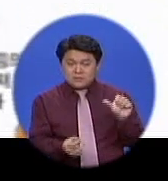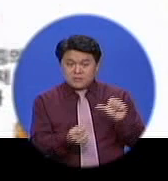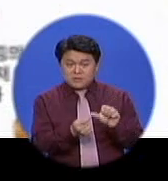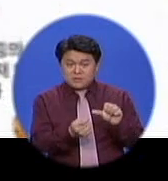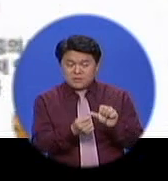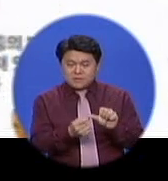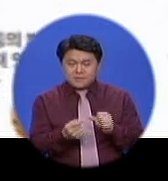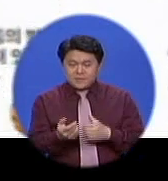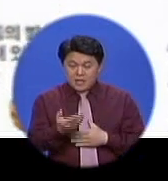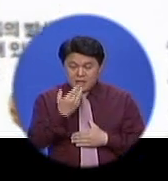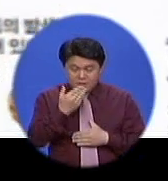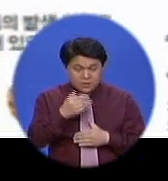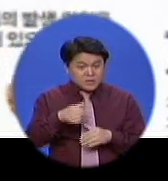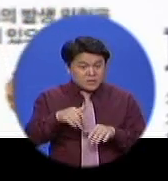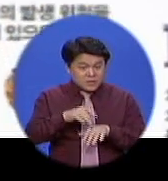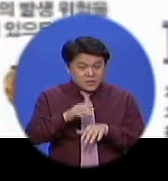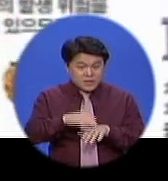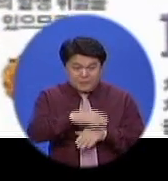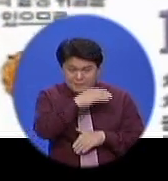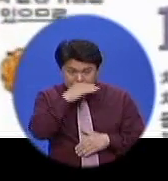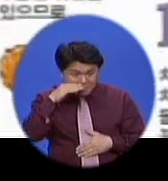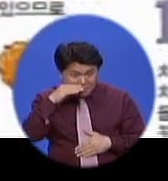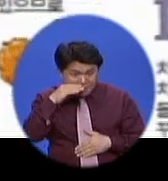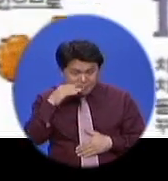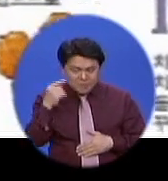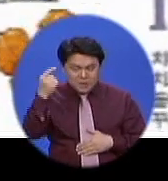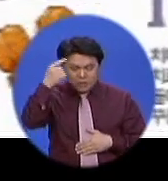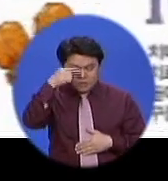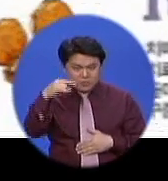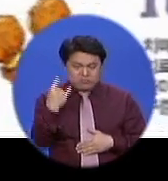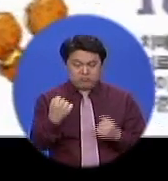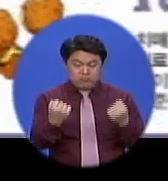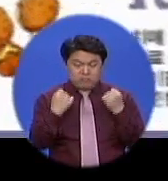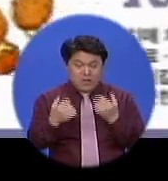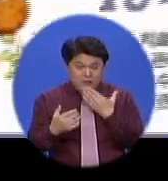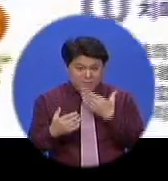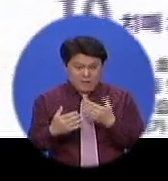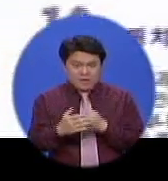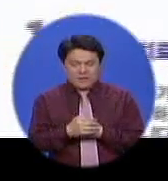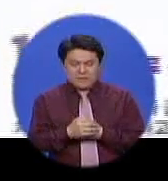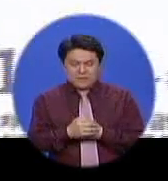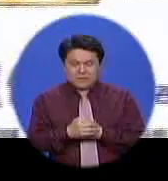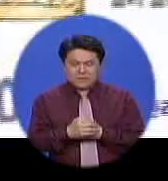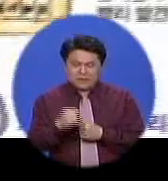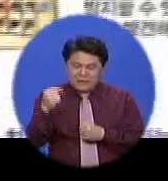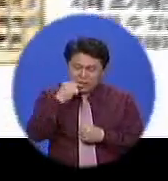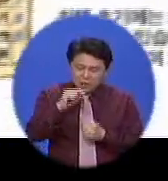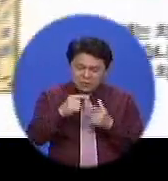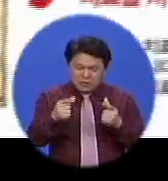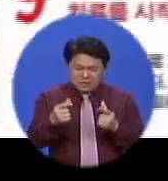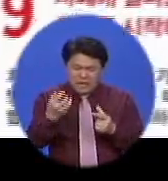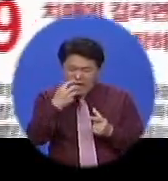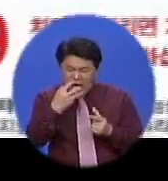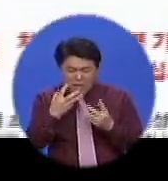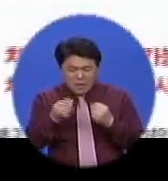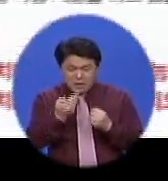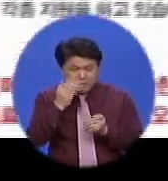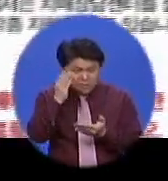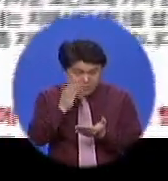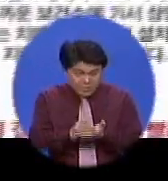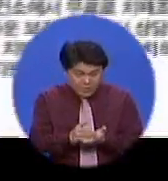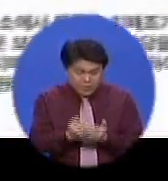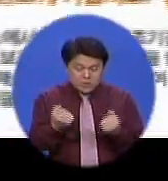번째, 건강한 식습관이 건강한 뇌를 만듭니다. 자극적인 음식보단 저자극 건강식은